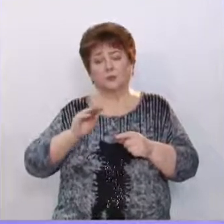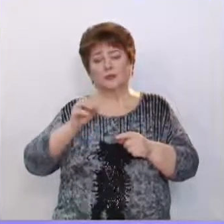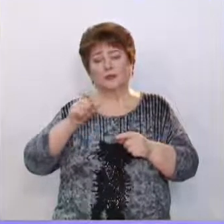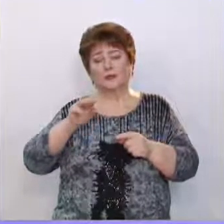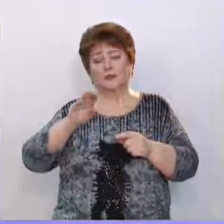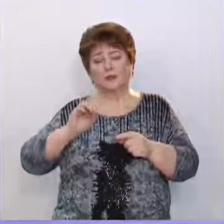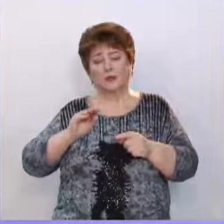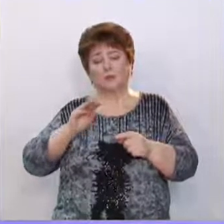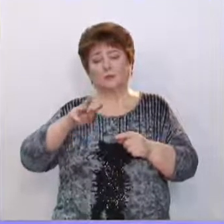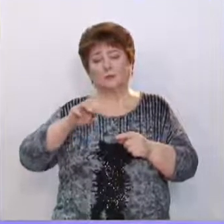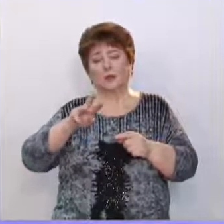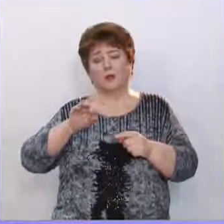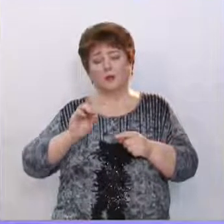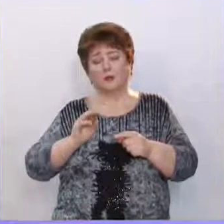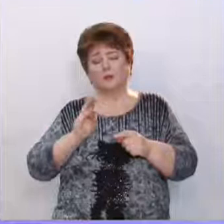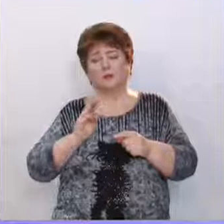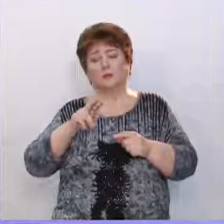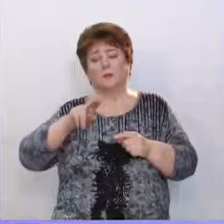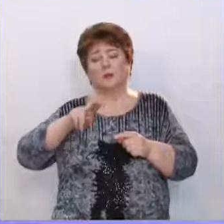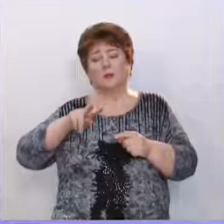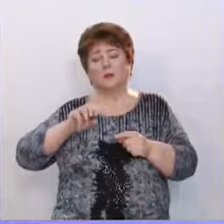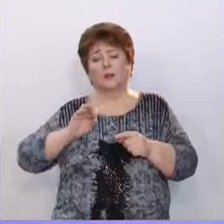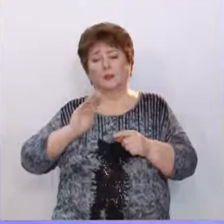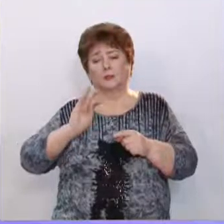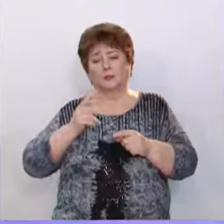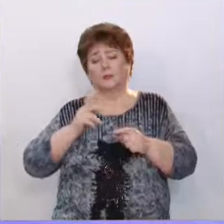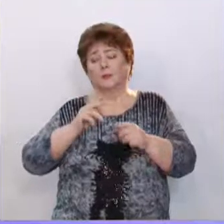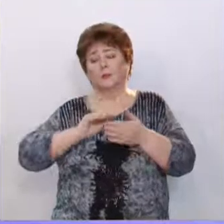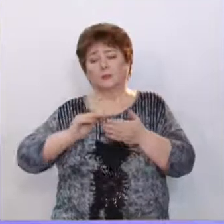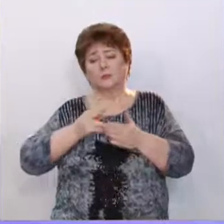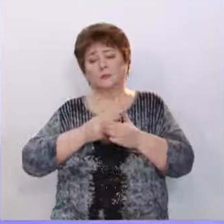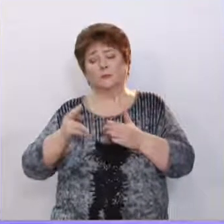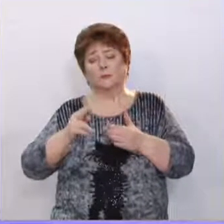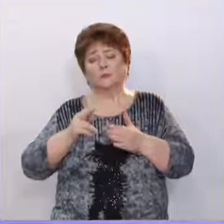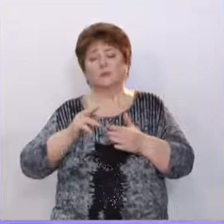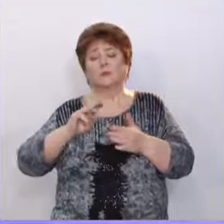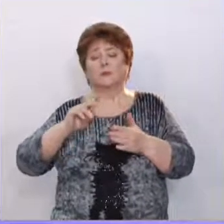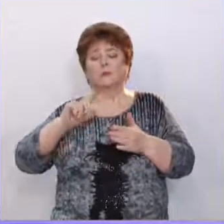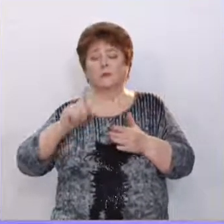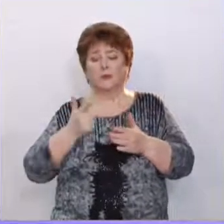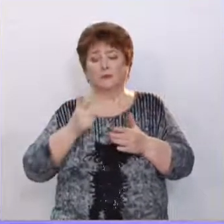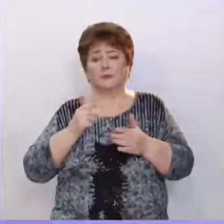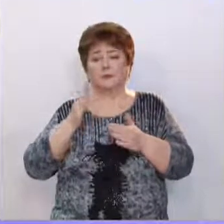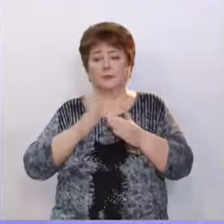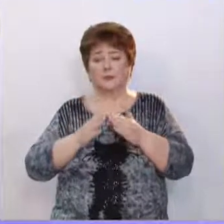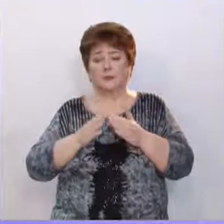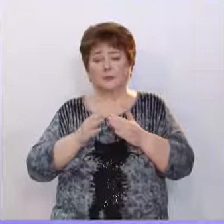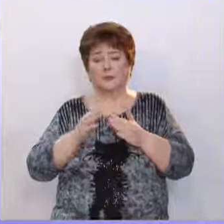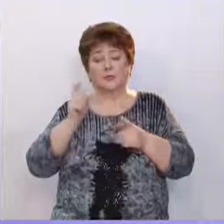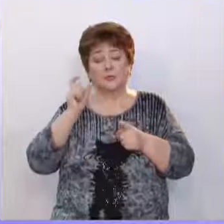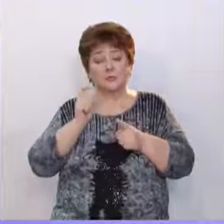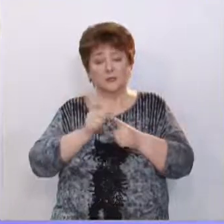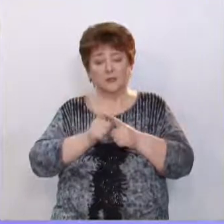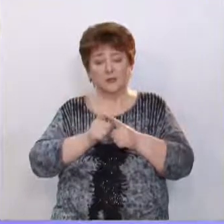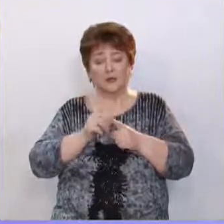«этаж», «малыш», «плащ» пишутся без мягкого знака на конце. А вот